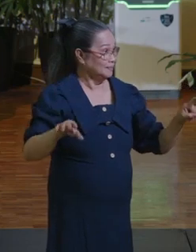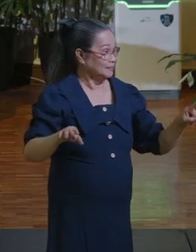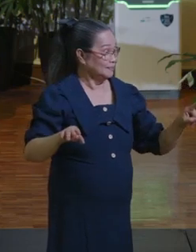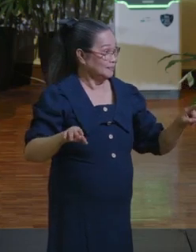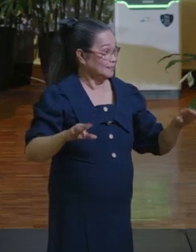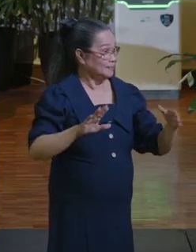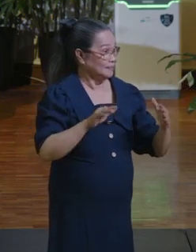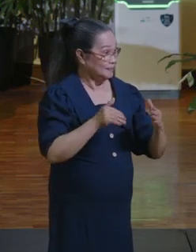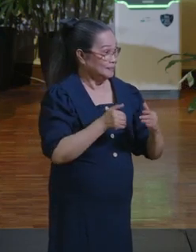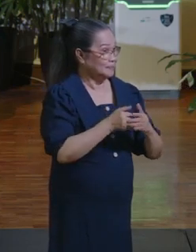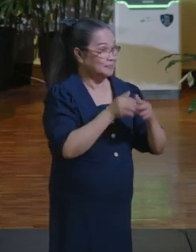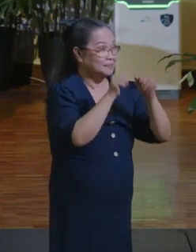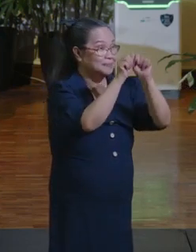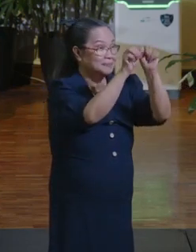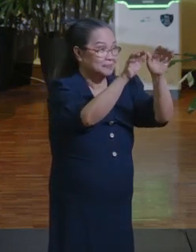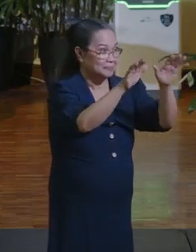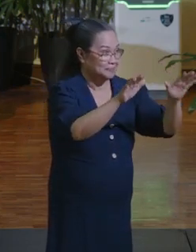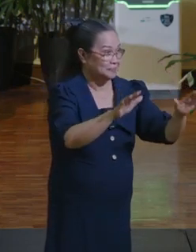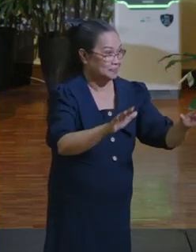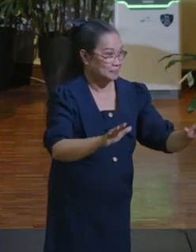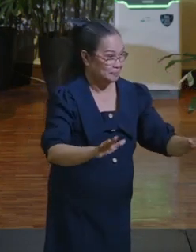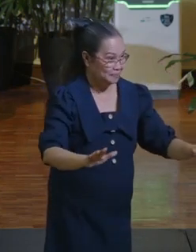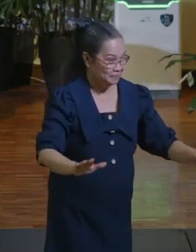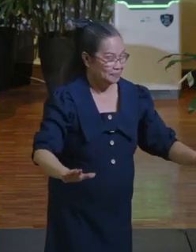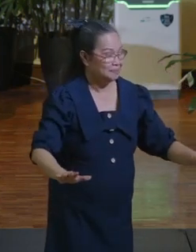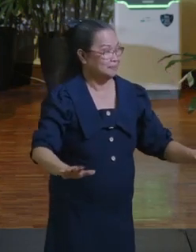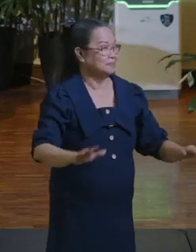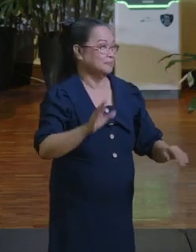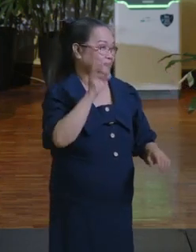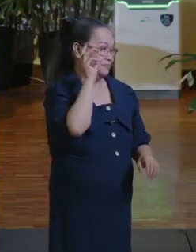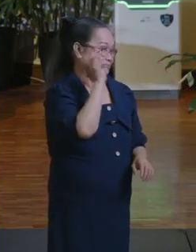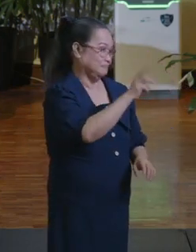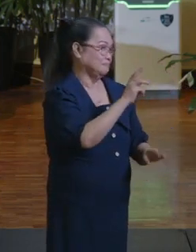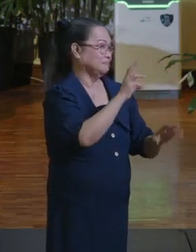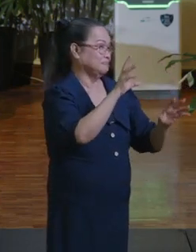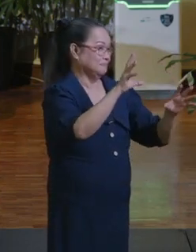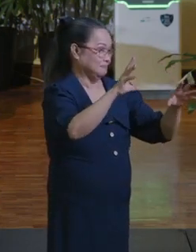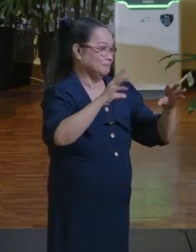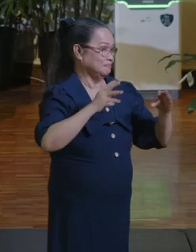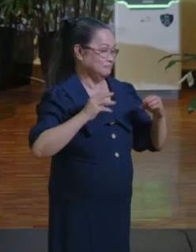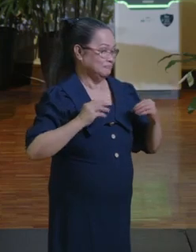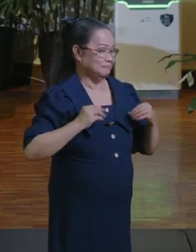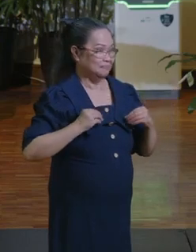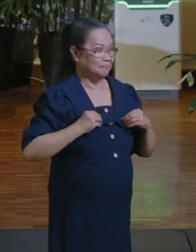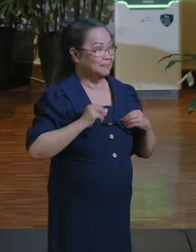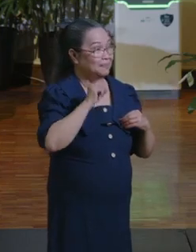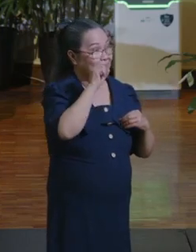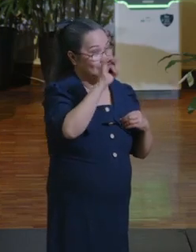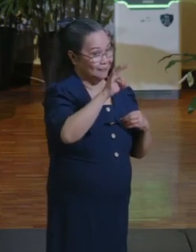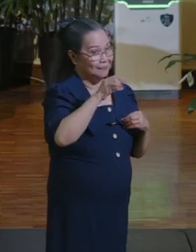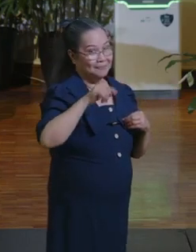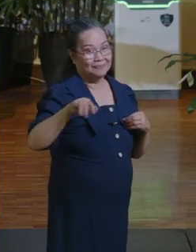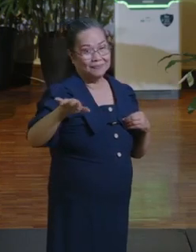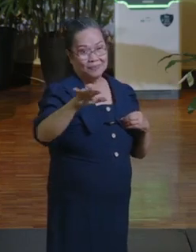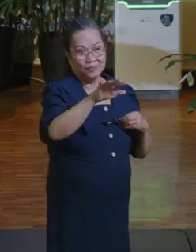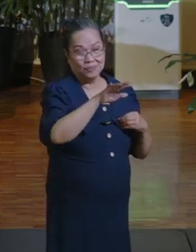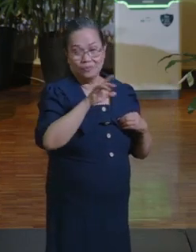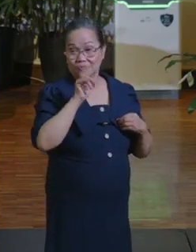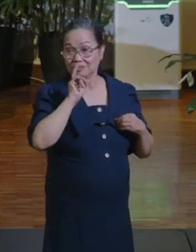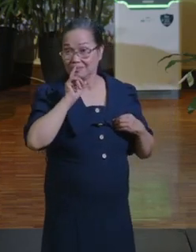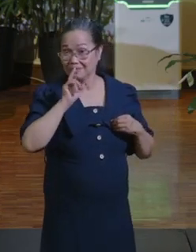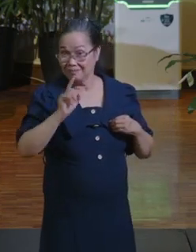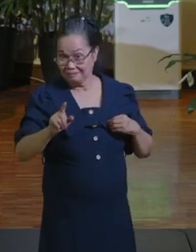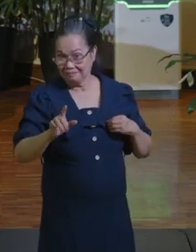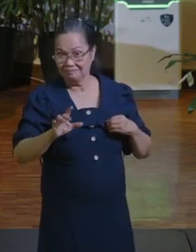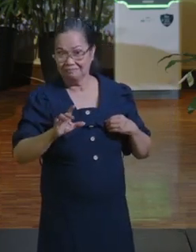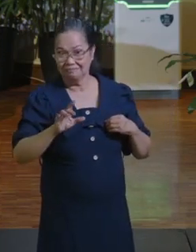Lahat ng mga pagpapalang ito, mga kapatid, ay atin kung tayo ay